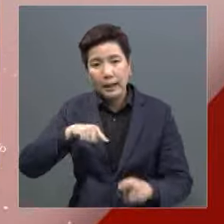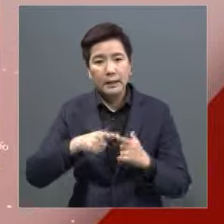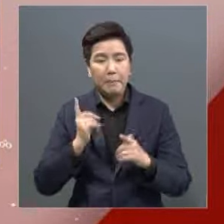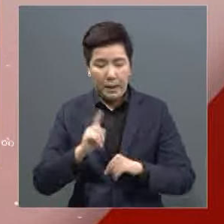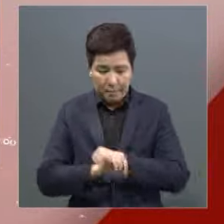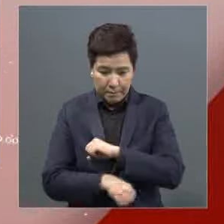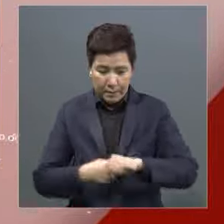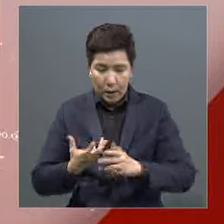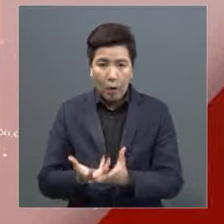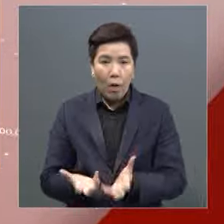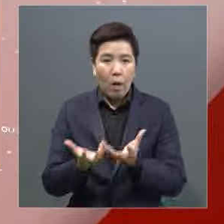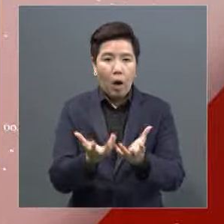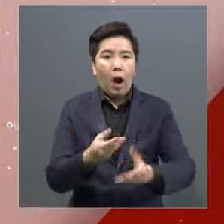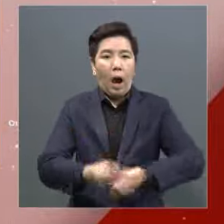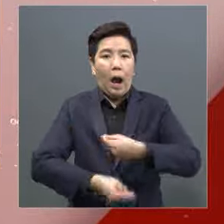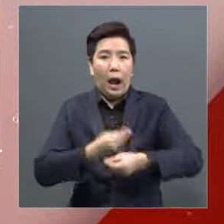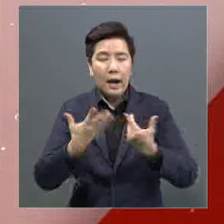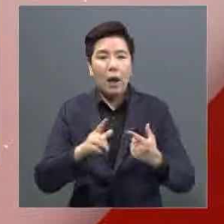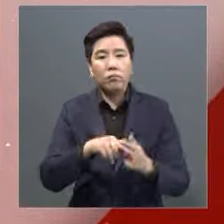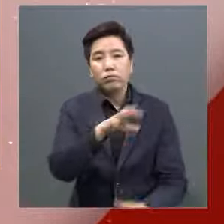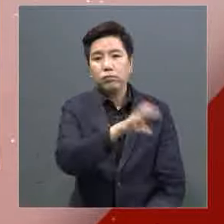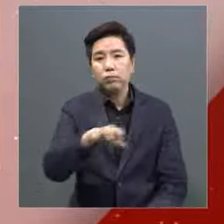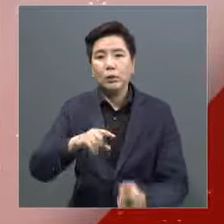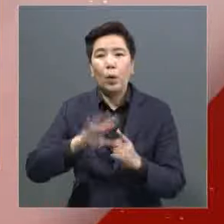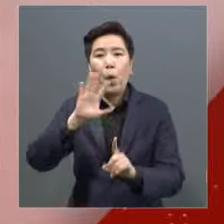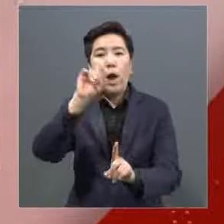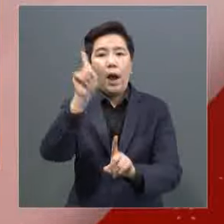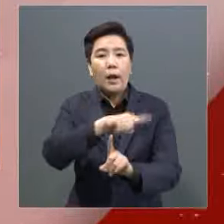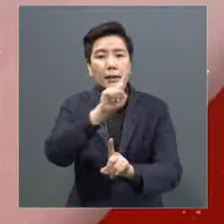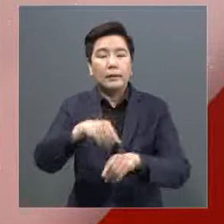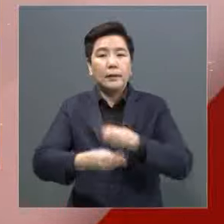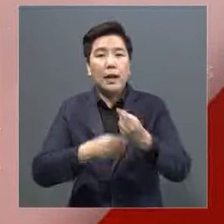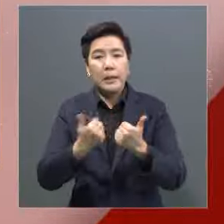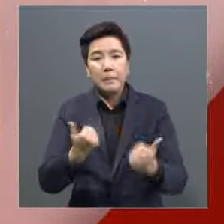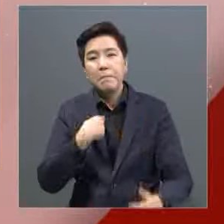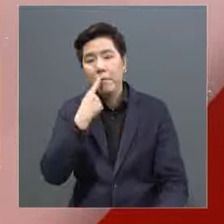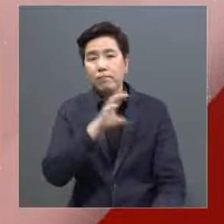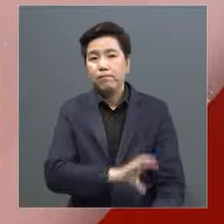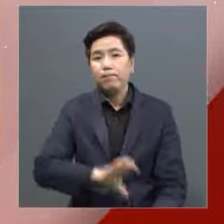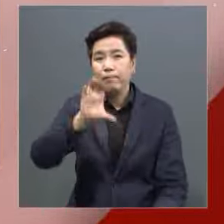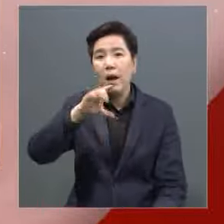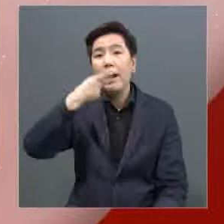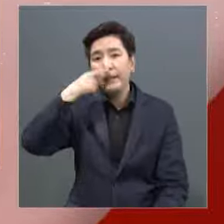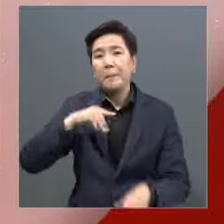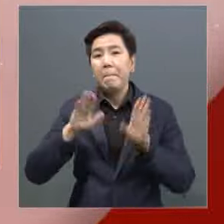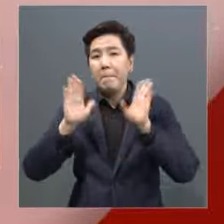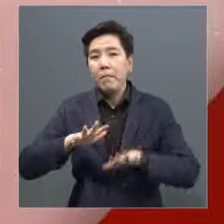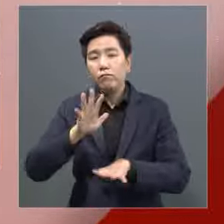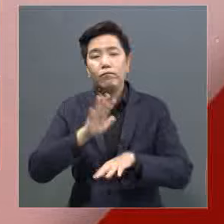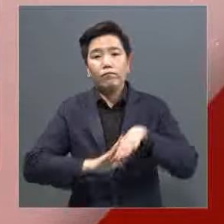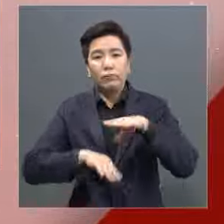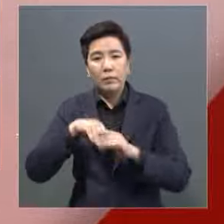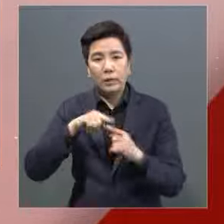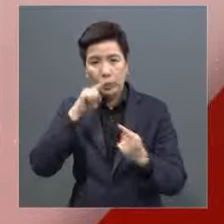ไทยถูกนำไปขึ้นห้างแล้วนะคะห้างสรรพสินค้าที่ประเทศอังกฤษโดยระบุว่า thetStationแ